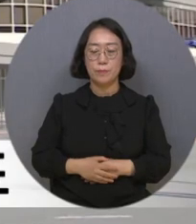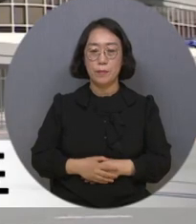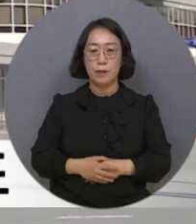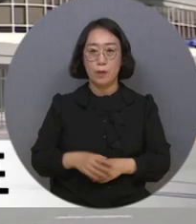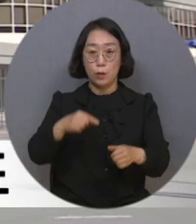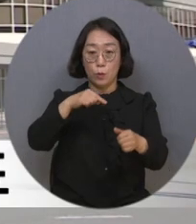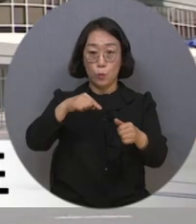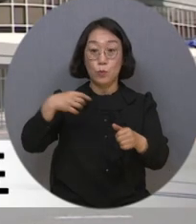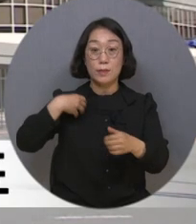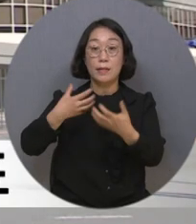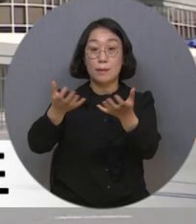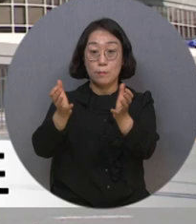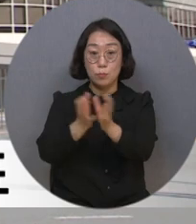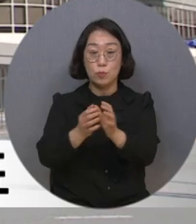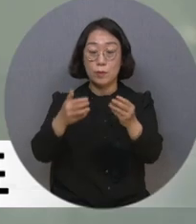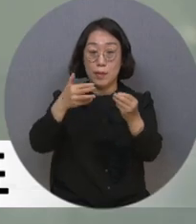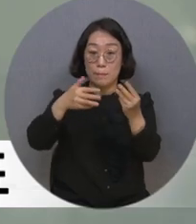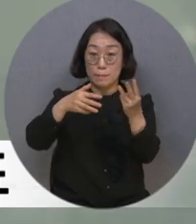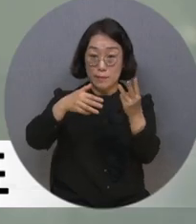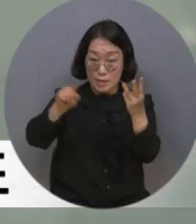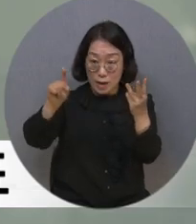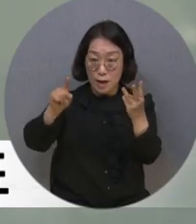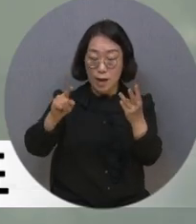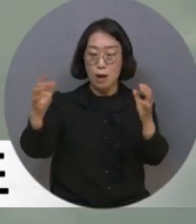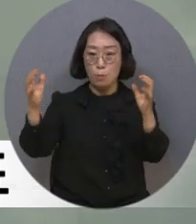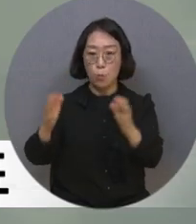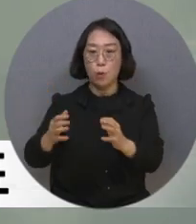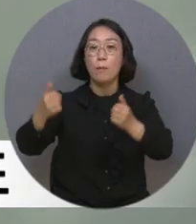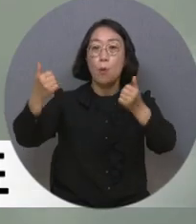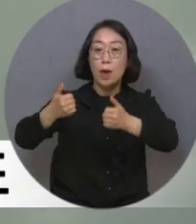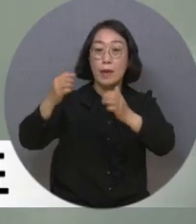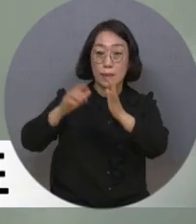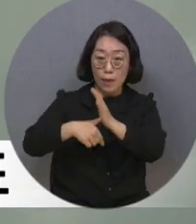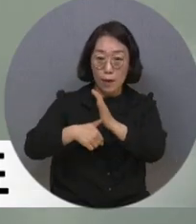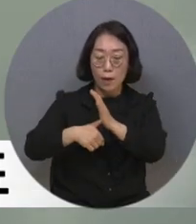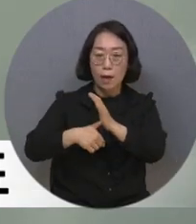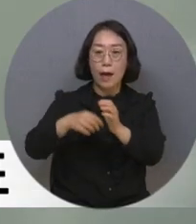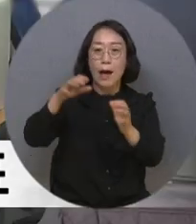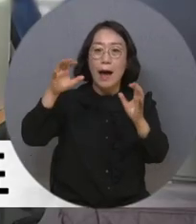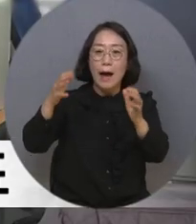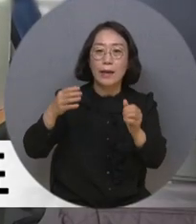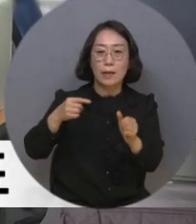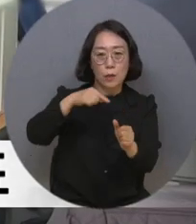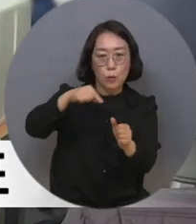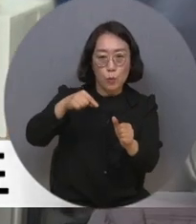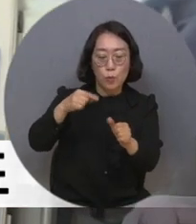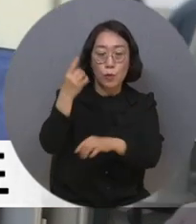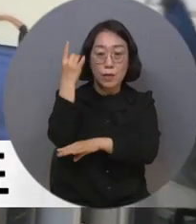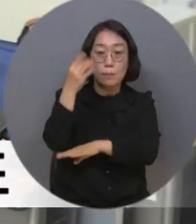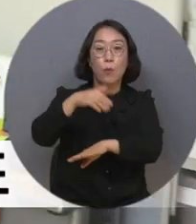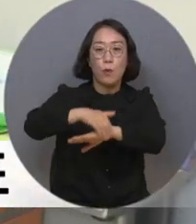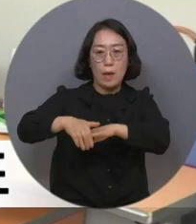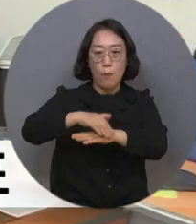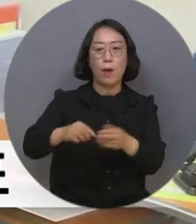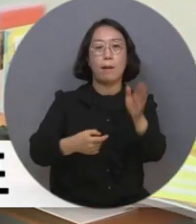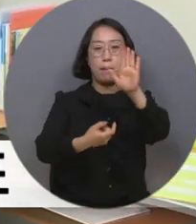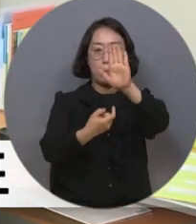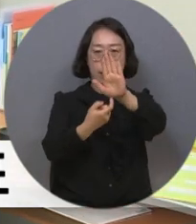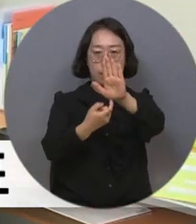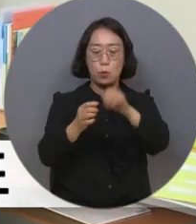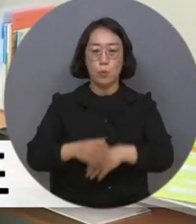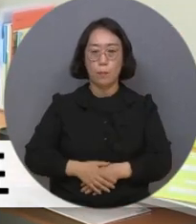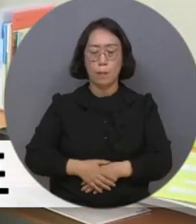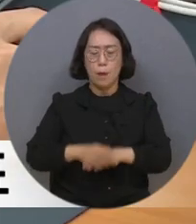교육부는 지난 10일 제3차 사회관계 장관회의를 열고 제3차 유아교육발전 기본계획을 발표했습니다.